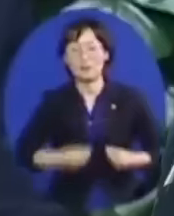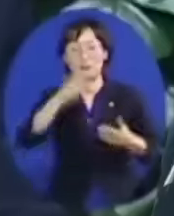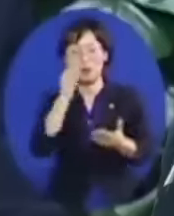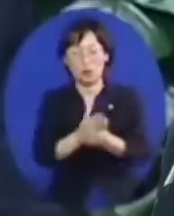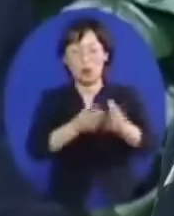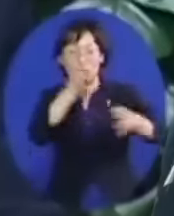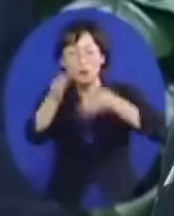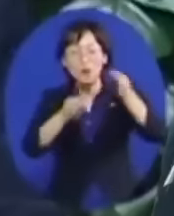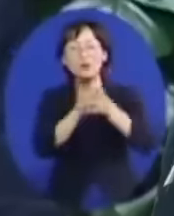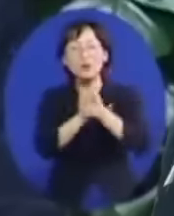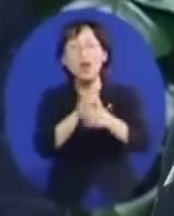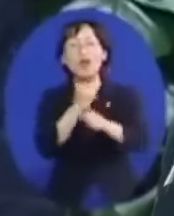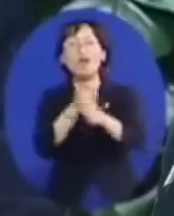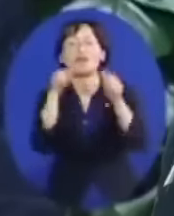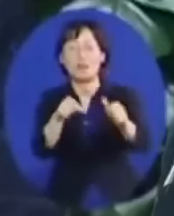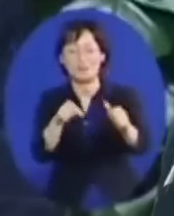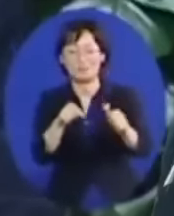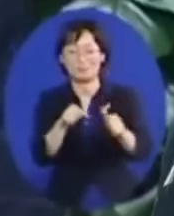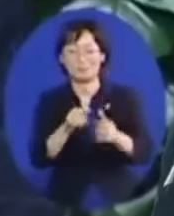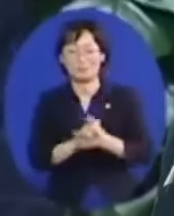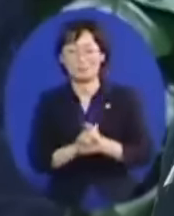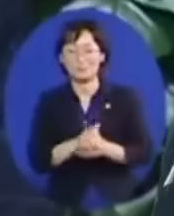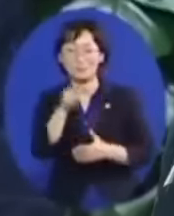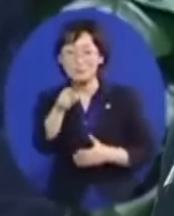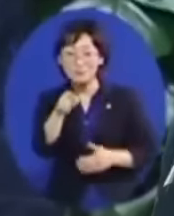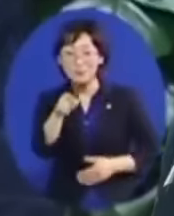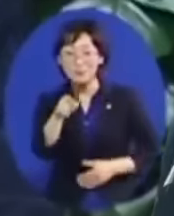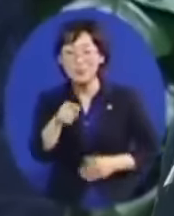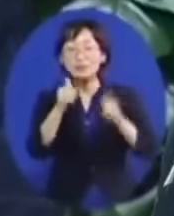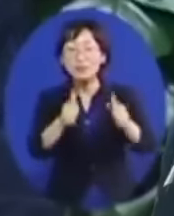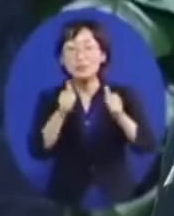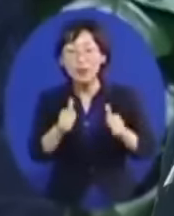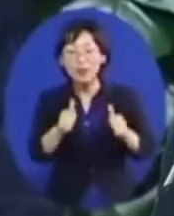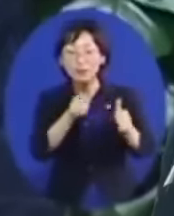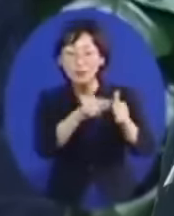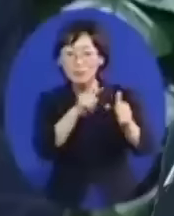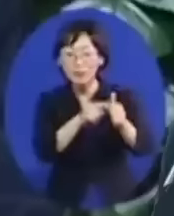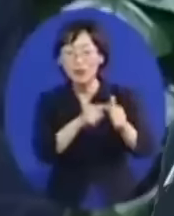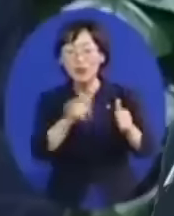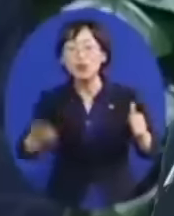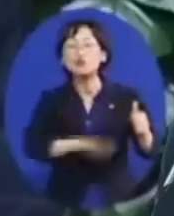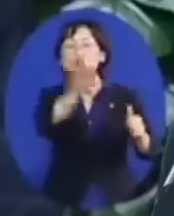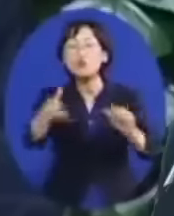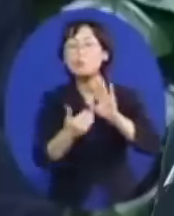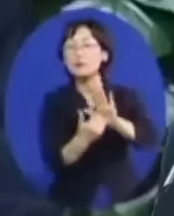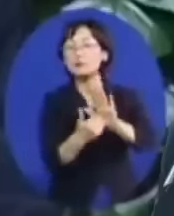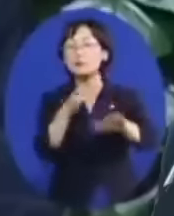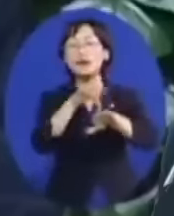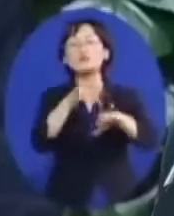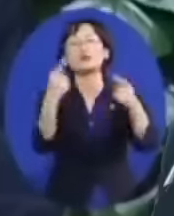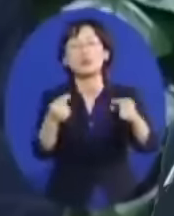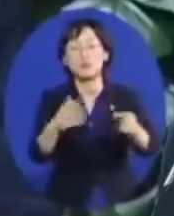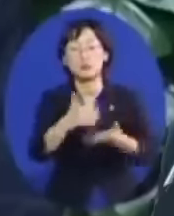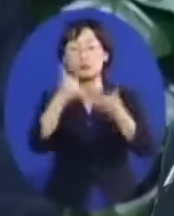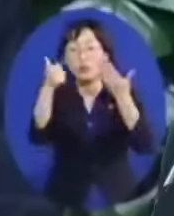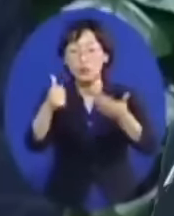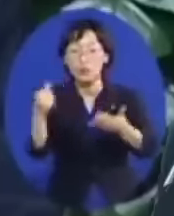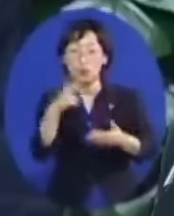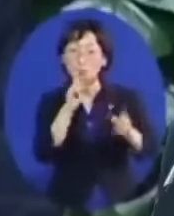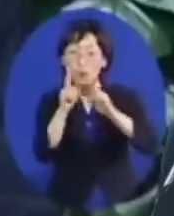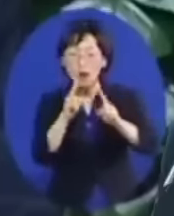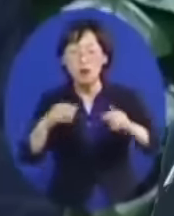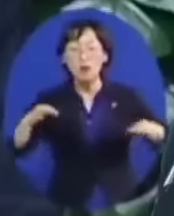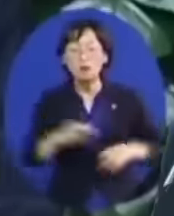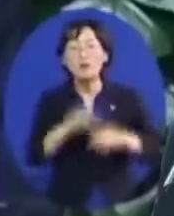말고 부르짖어 기도하는 것입니다. 여기에 재판관은 우리를 막는 마귀인 것입니다. 주께서 또 이르시되